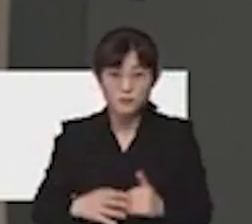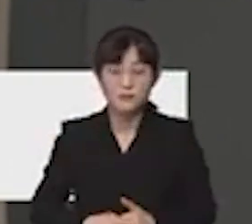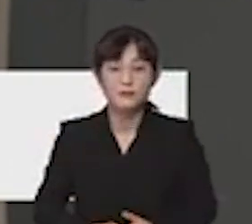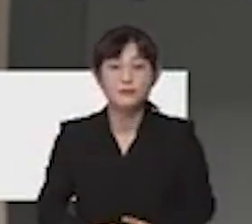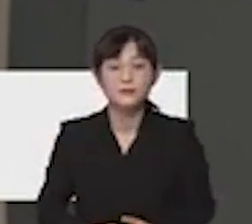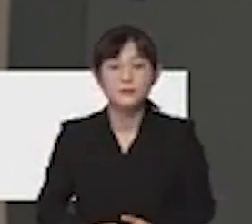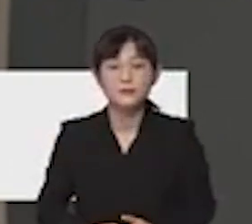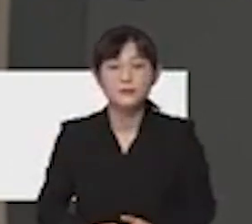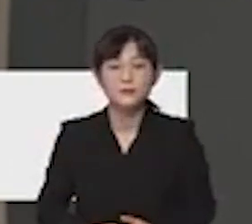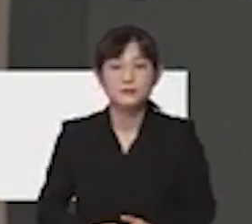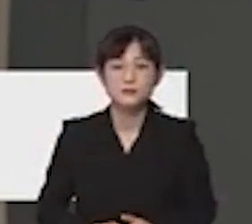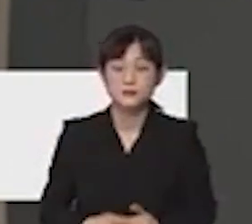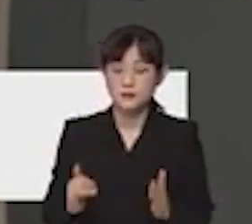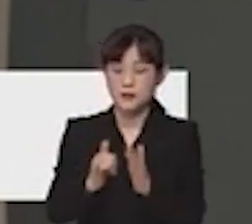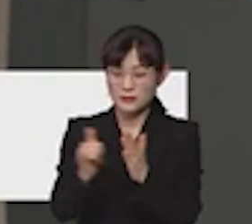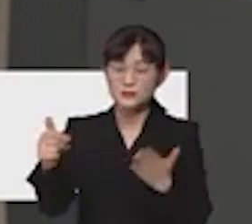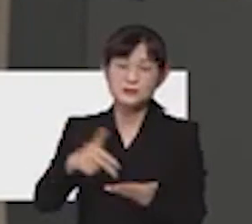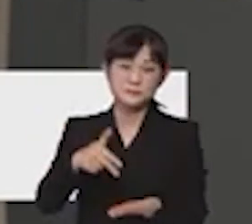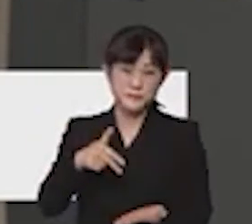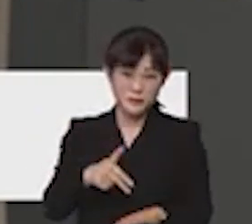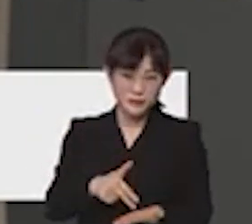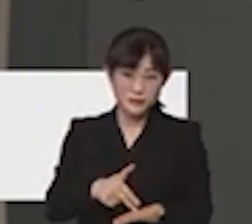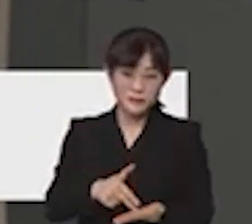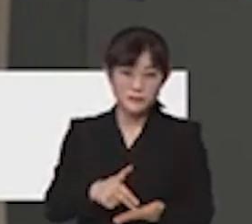학살자임을 가족의 구성원으로서